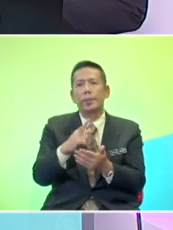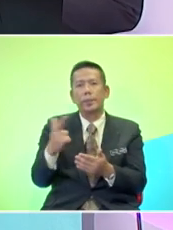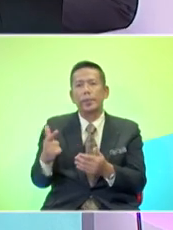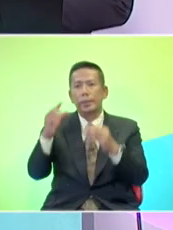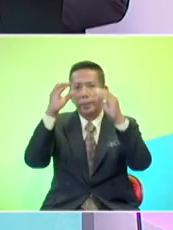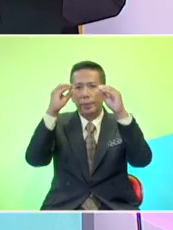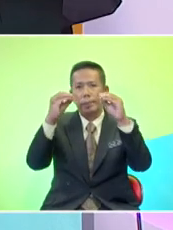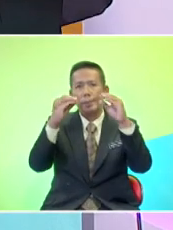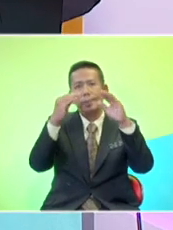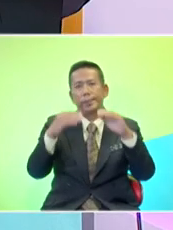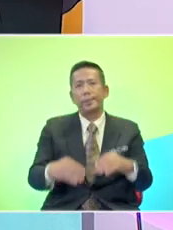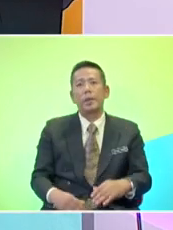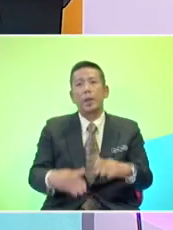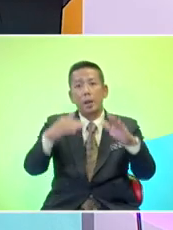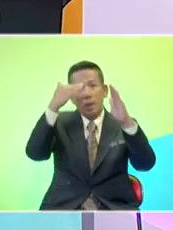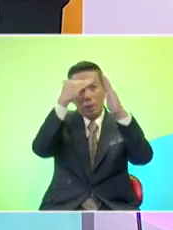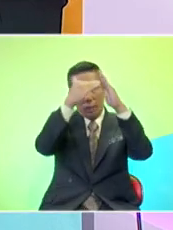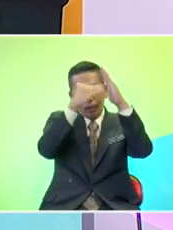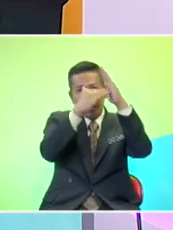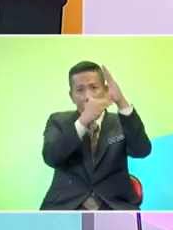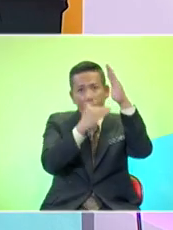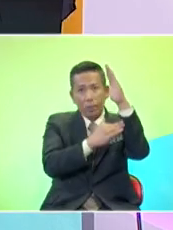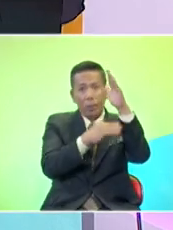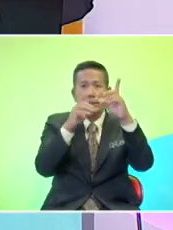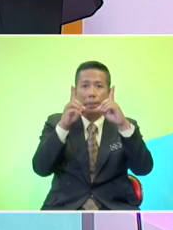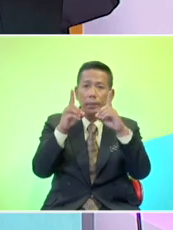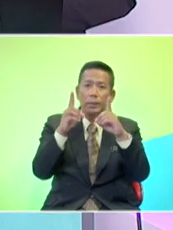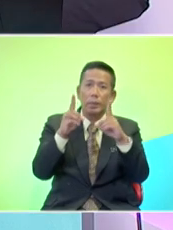organisasi kandungan dalam mata pelajaran Pendidikan